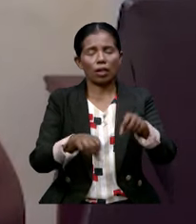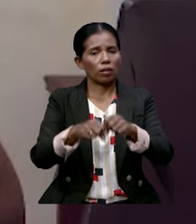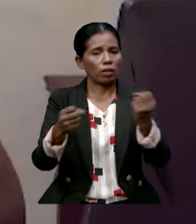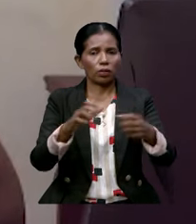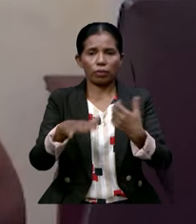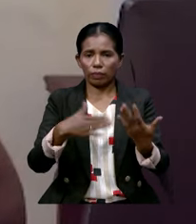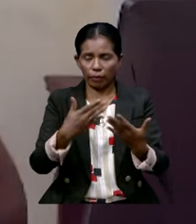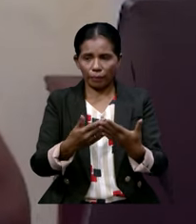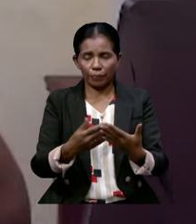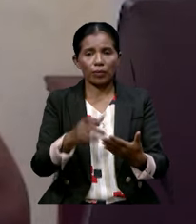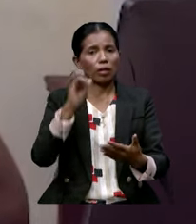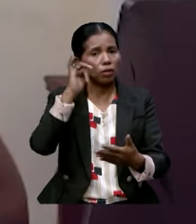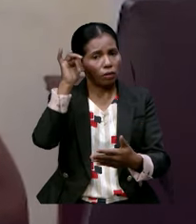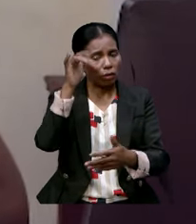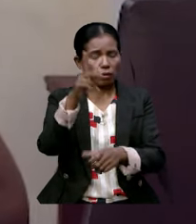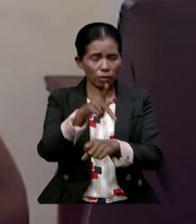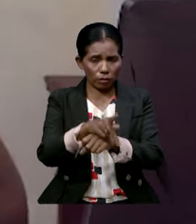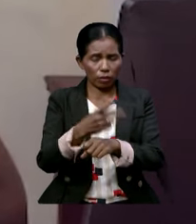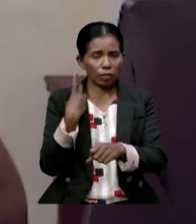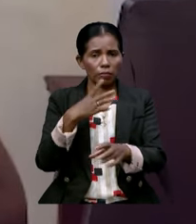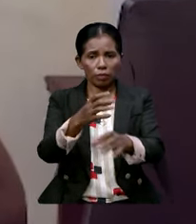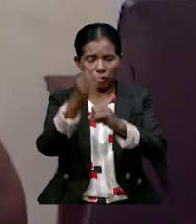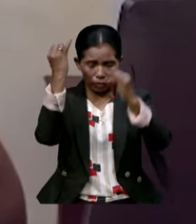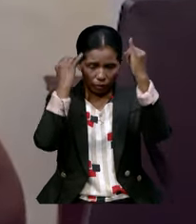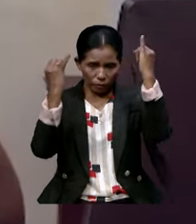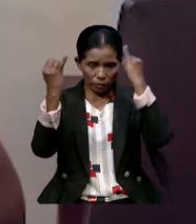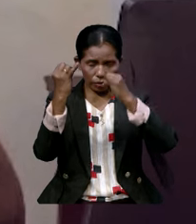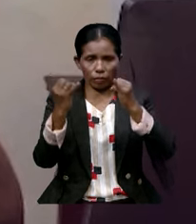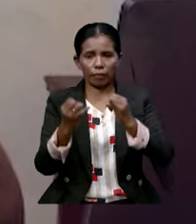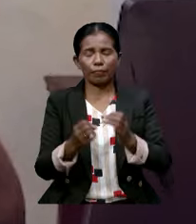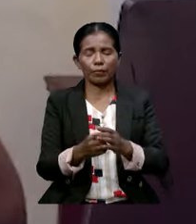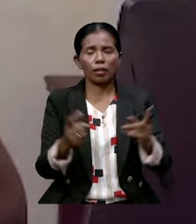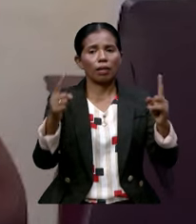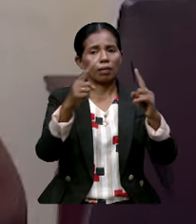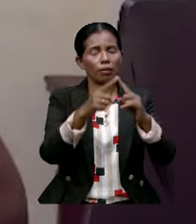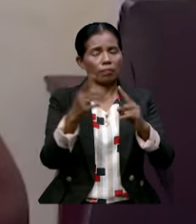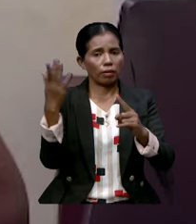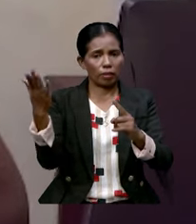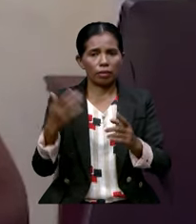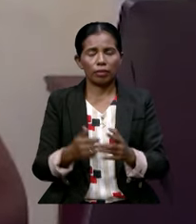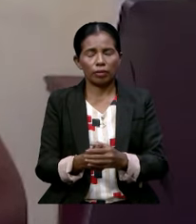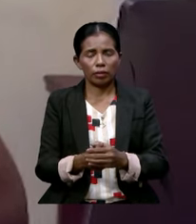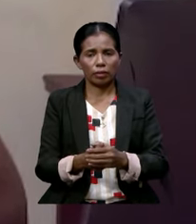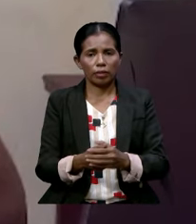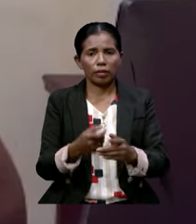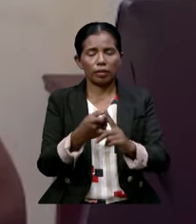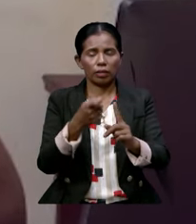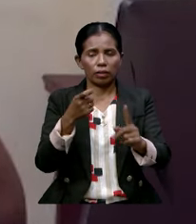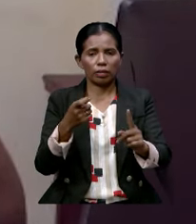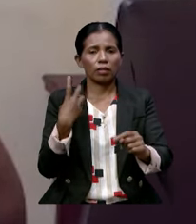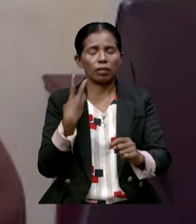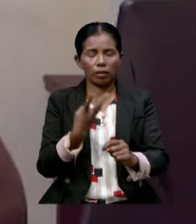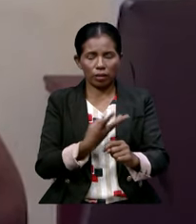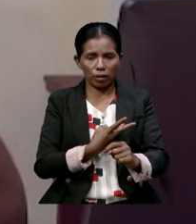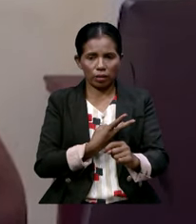maka horkalang ita mos simu informasau ita orang kerang bai parti itinya